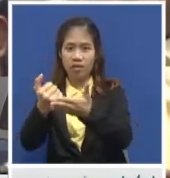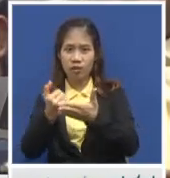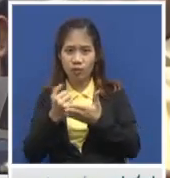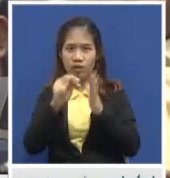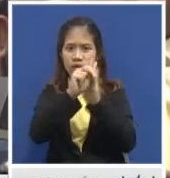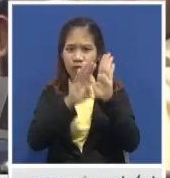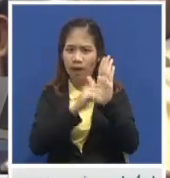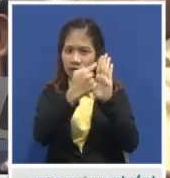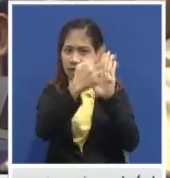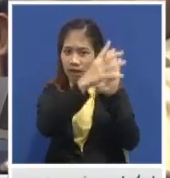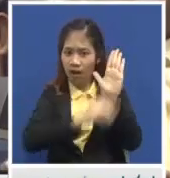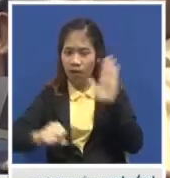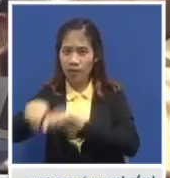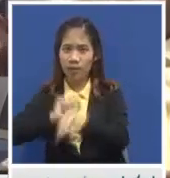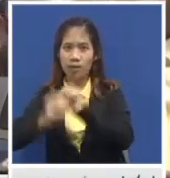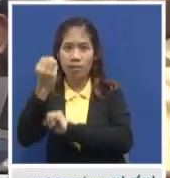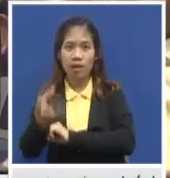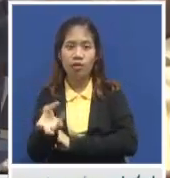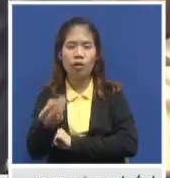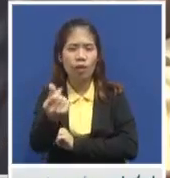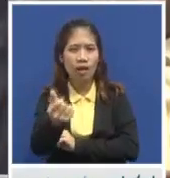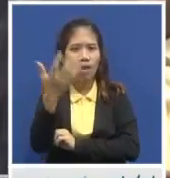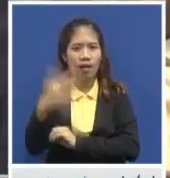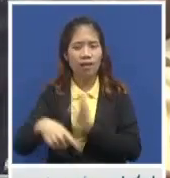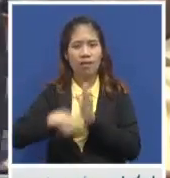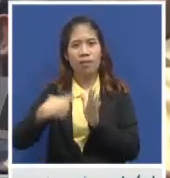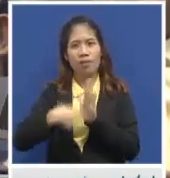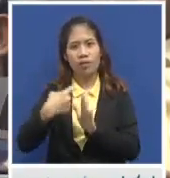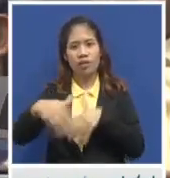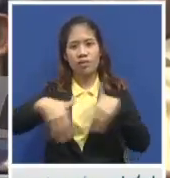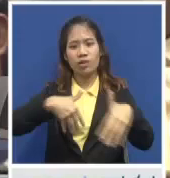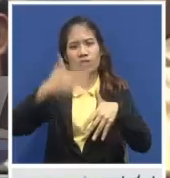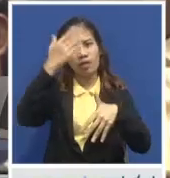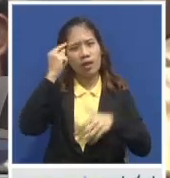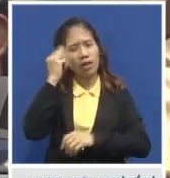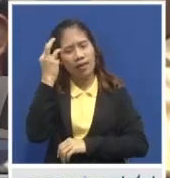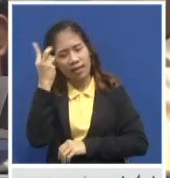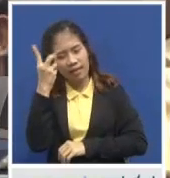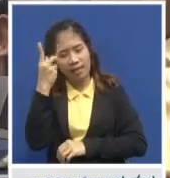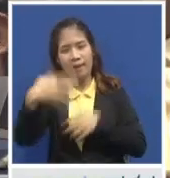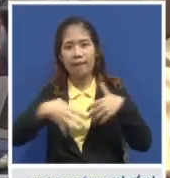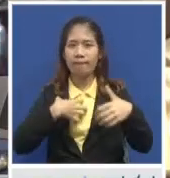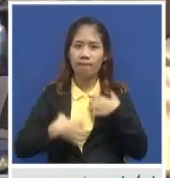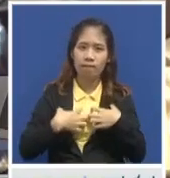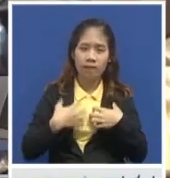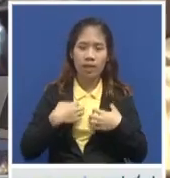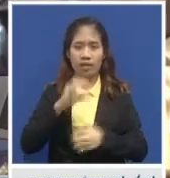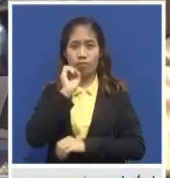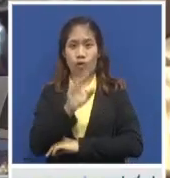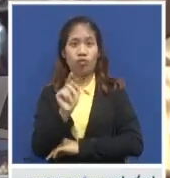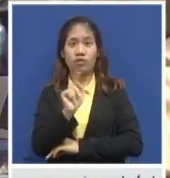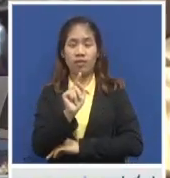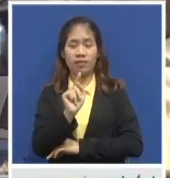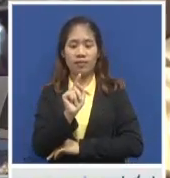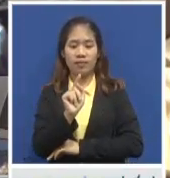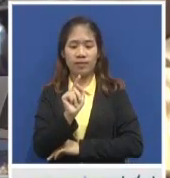านี้ไปสู่การปฏิบัติได้มากน้อยเพียงใดและสาเหตุที่ประชาชนมีความกังวลส่วนหนึ่งปฏิเสธไม่ได้เช่นเดียวกันก็เ